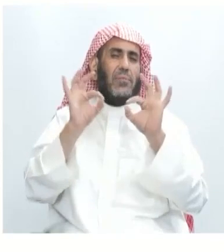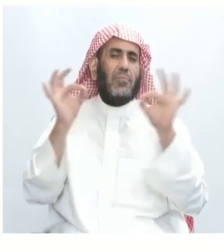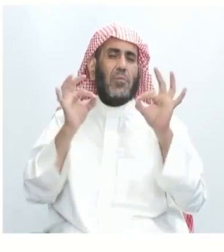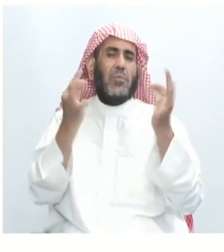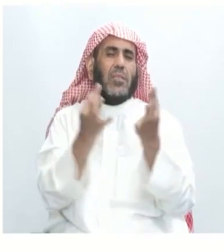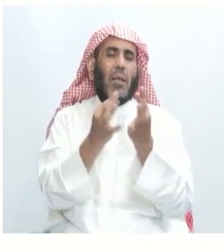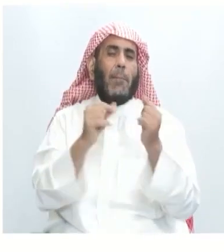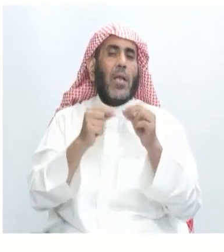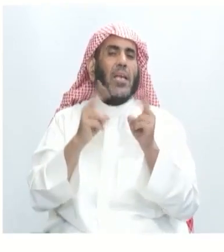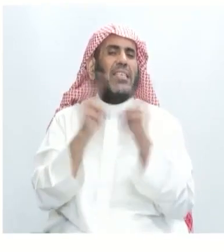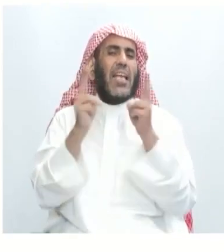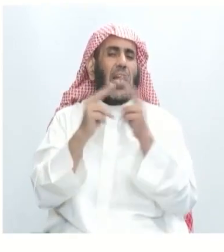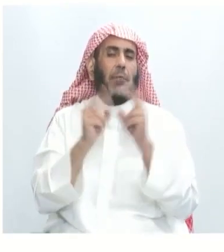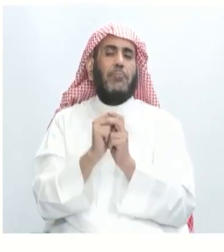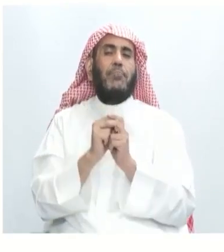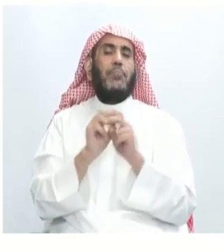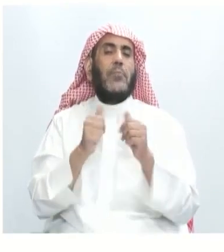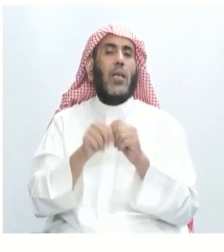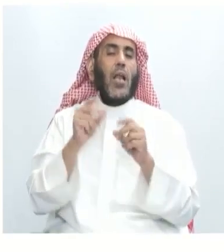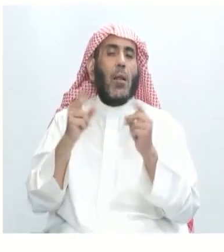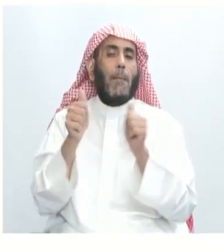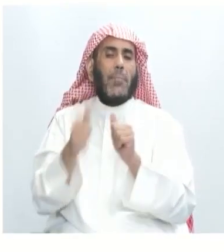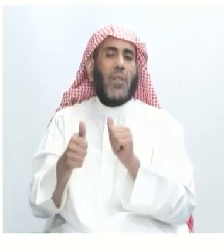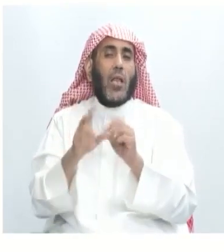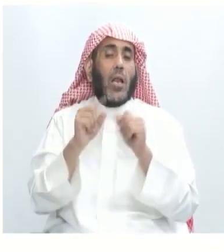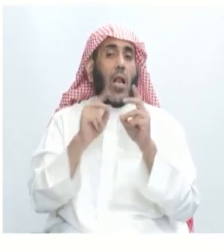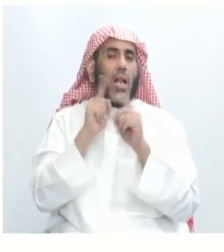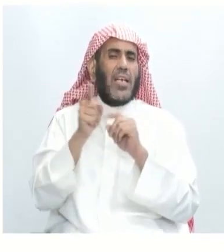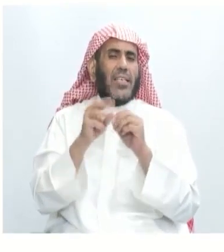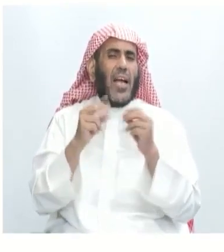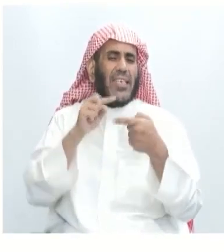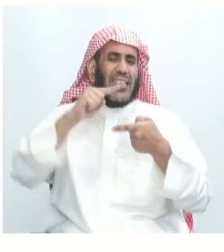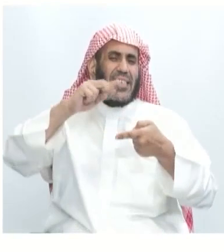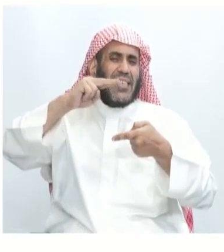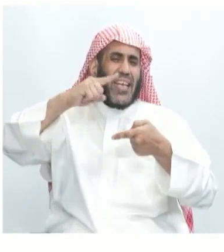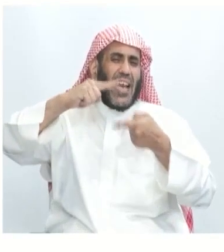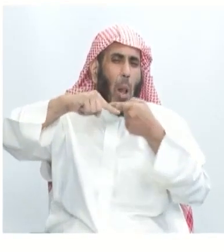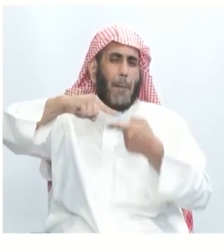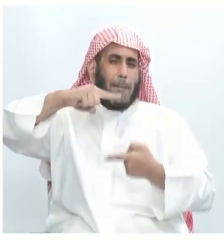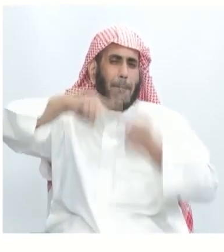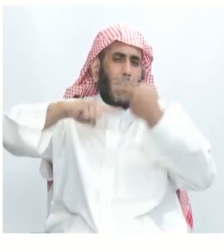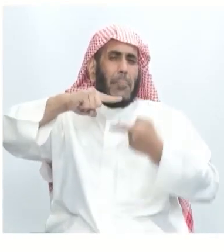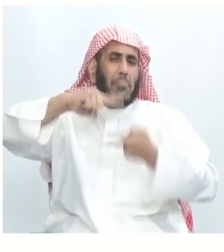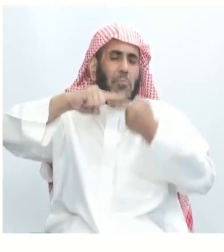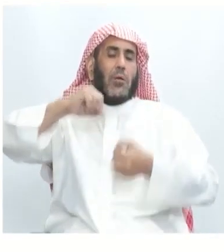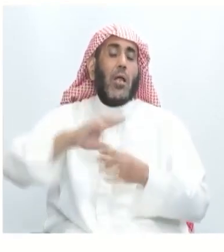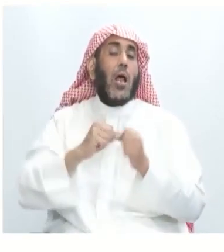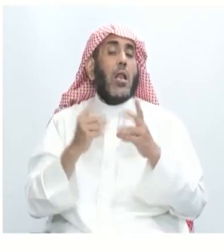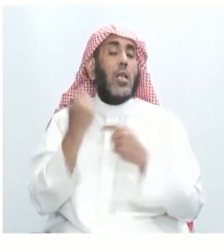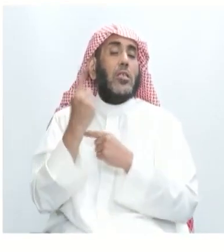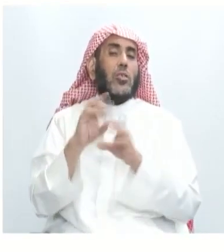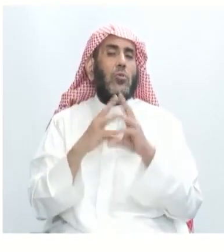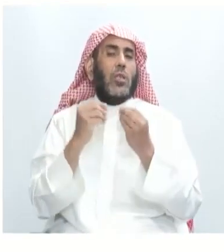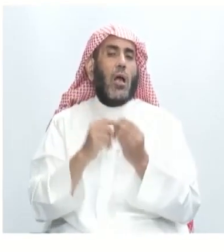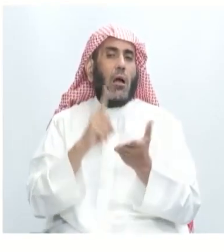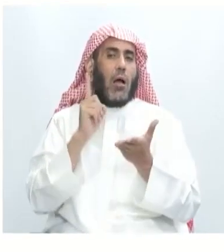تمرير التيار الكهربائي عن طريق المفتاح فنرى ان القطعه الصغيره تنجذب الى المسمار النتائج هنا من هنا